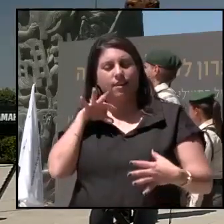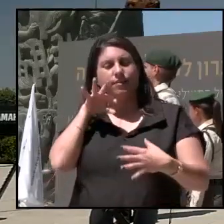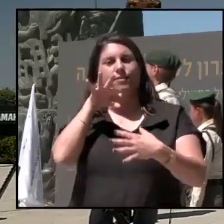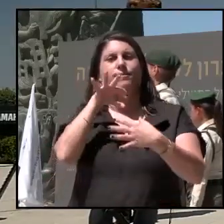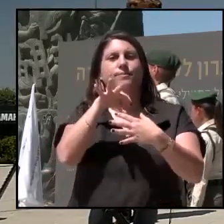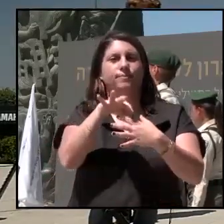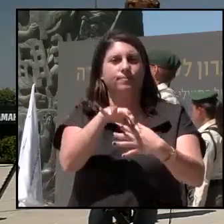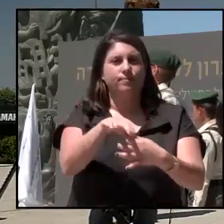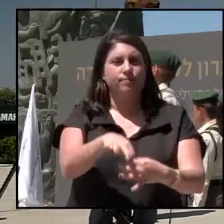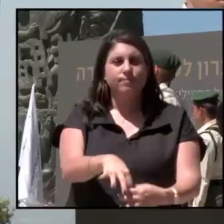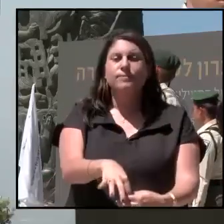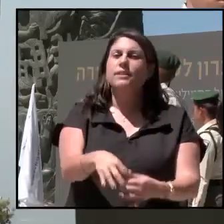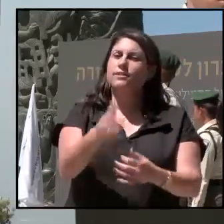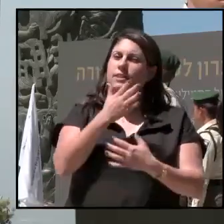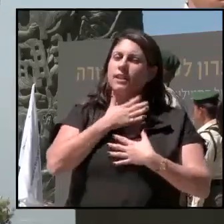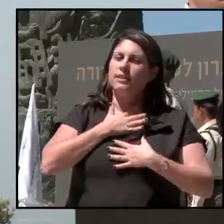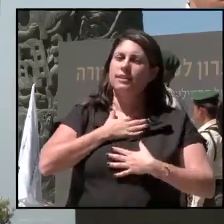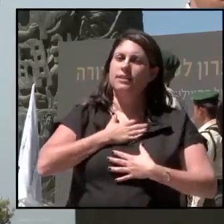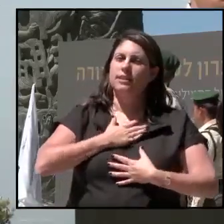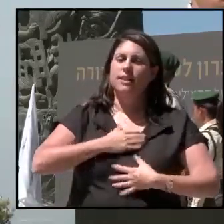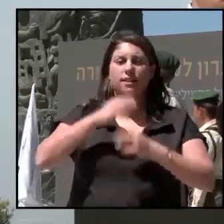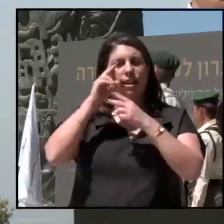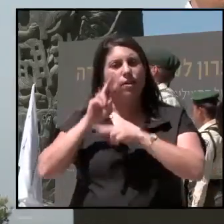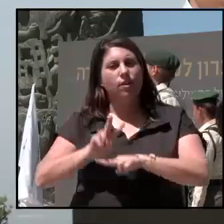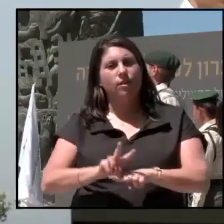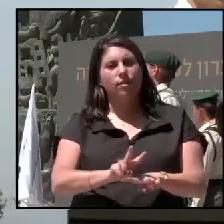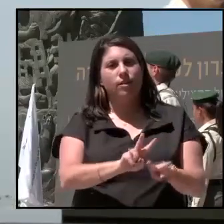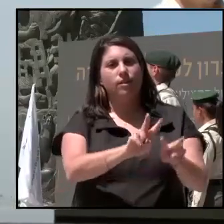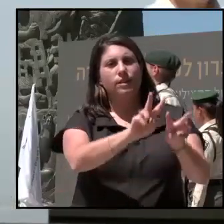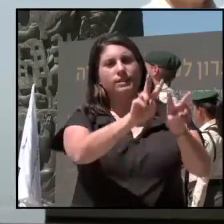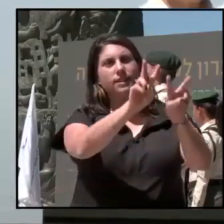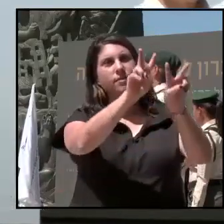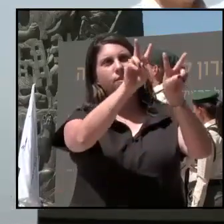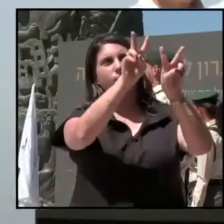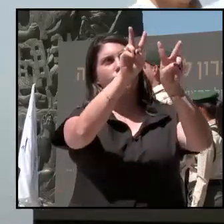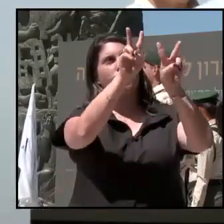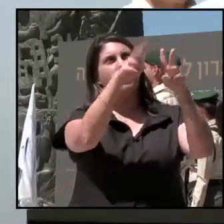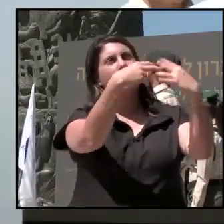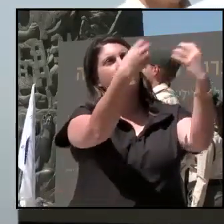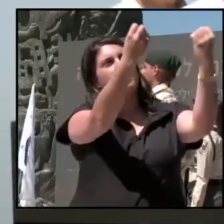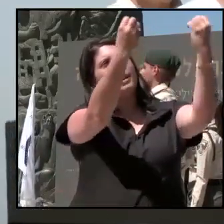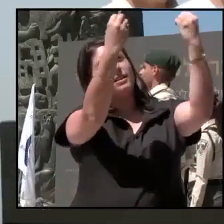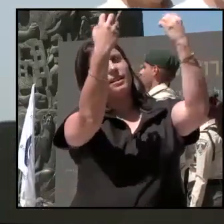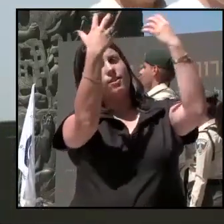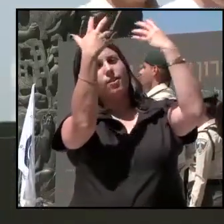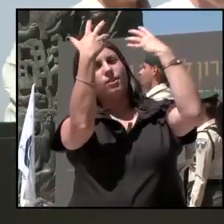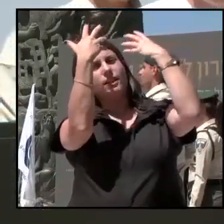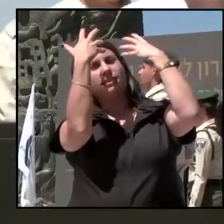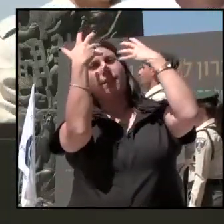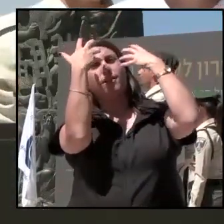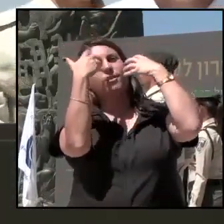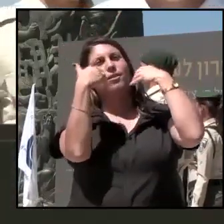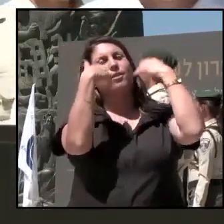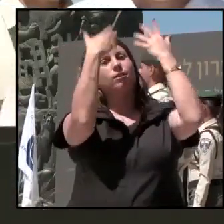מקצה הכאב האפור, ורציתי לעלות גבוה, לראות